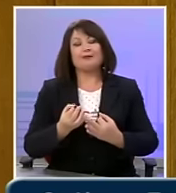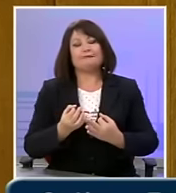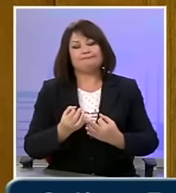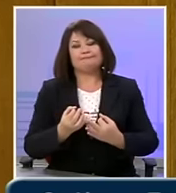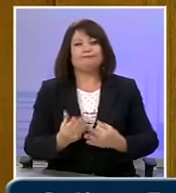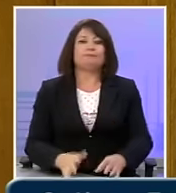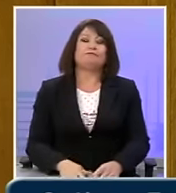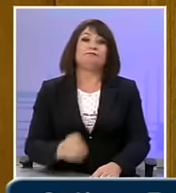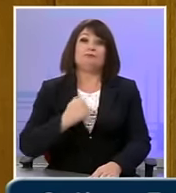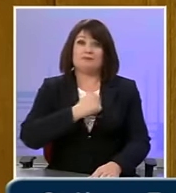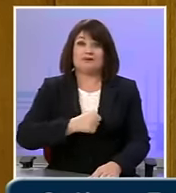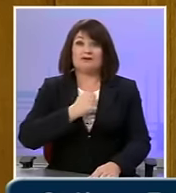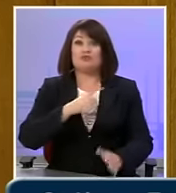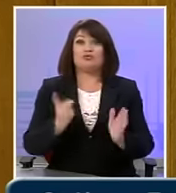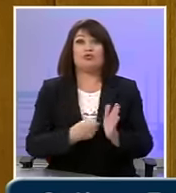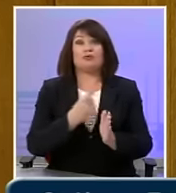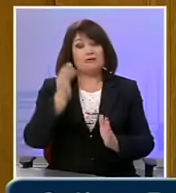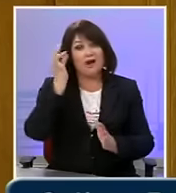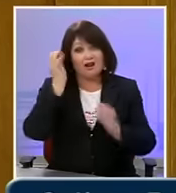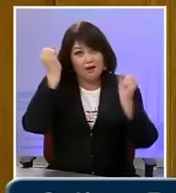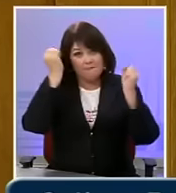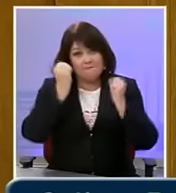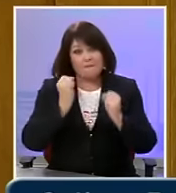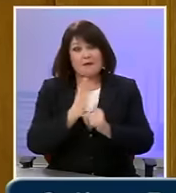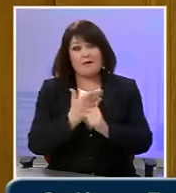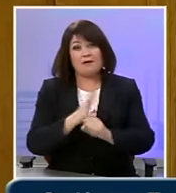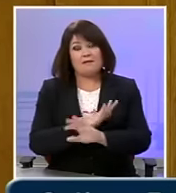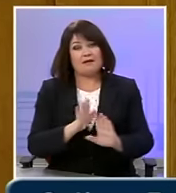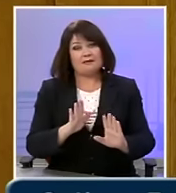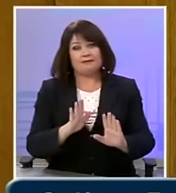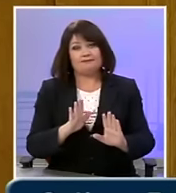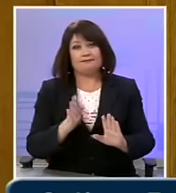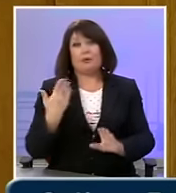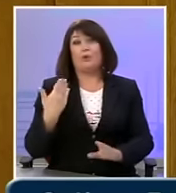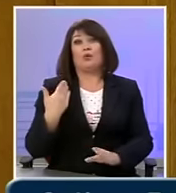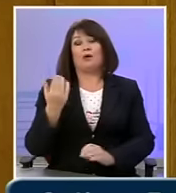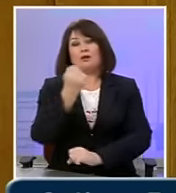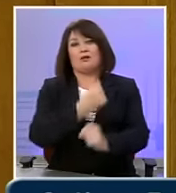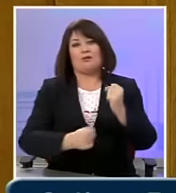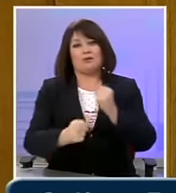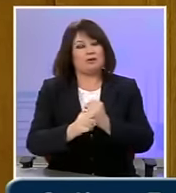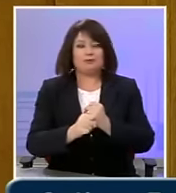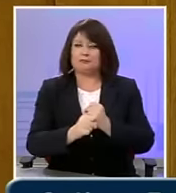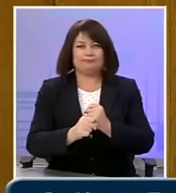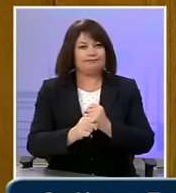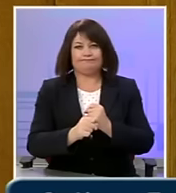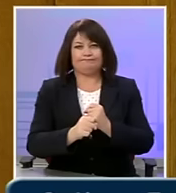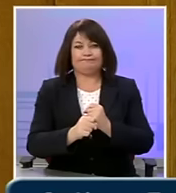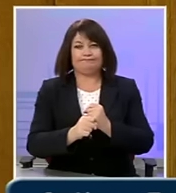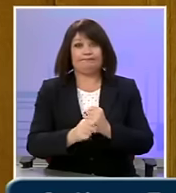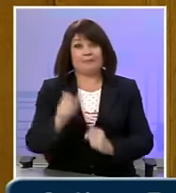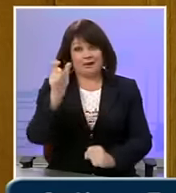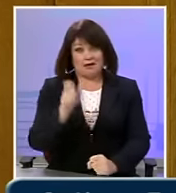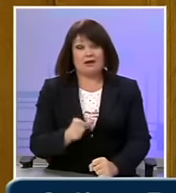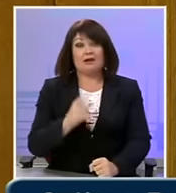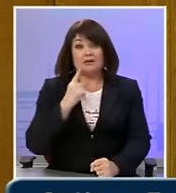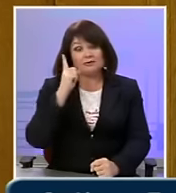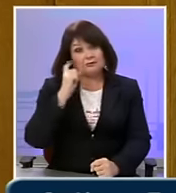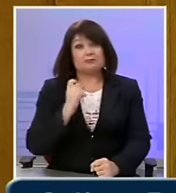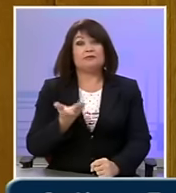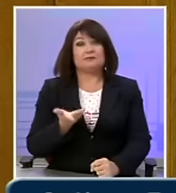Δυστυχώς δεν είναι η πρώτη φορά που η Γαλλία γνωρίζει τέτοιες καταστροφές τα τελευταία χρόνια. Και εσείς όμως